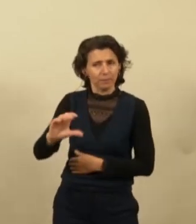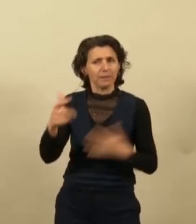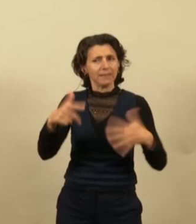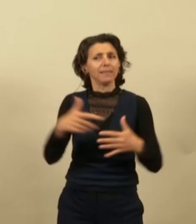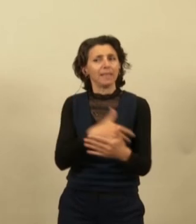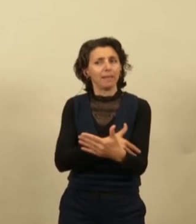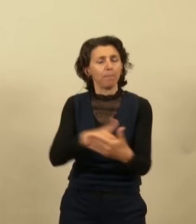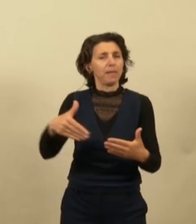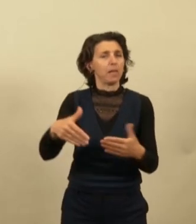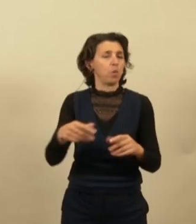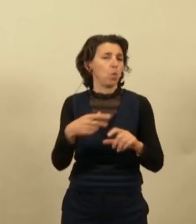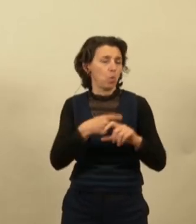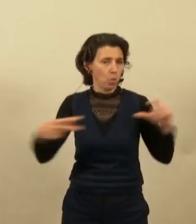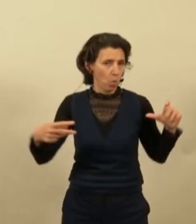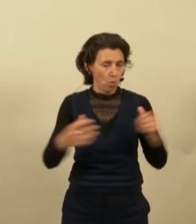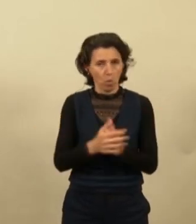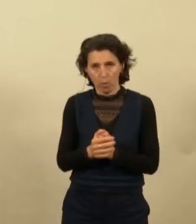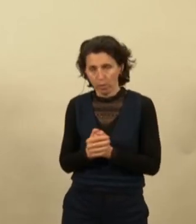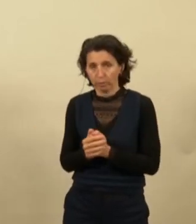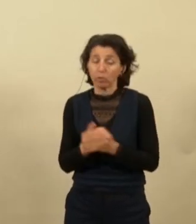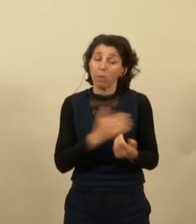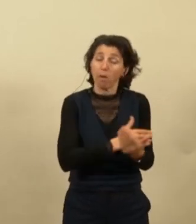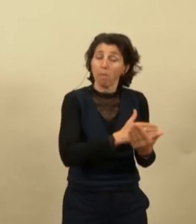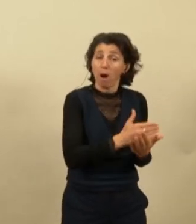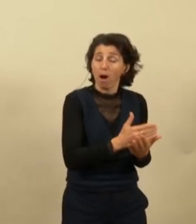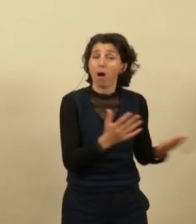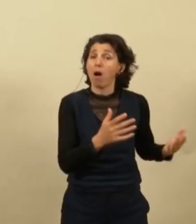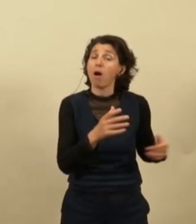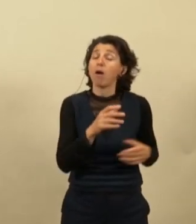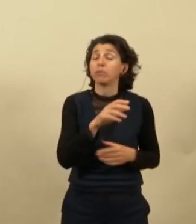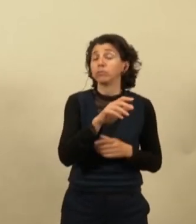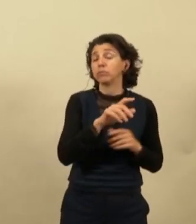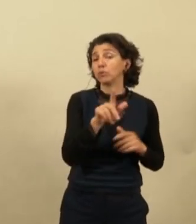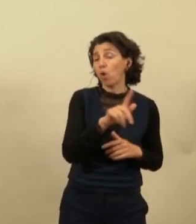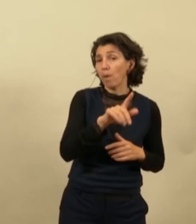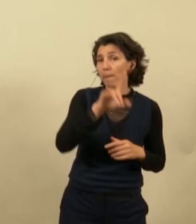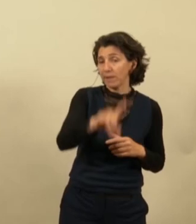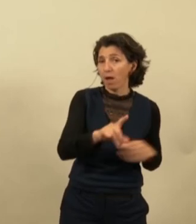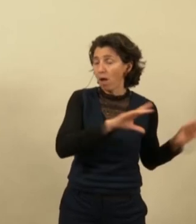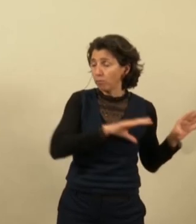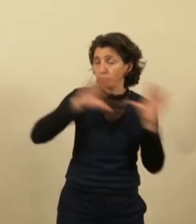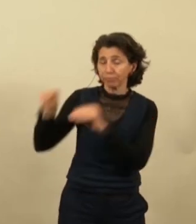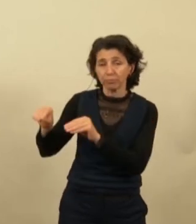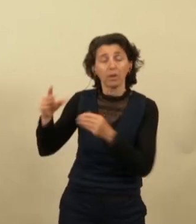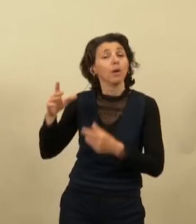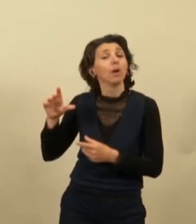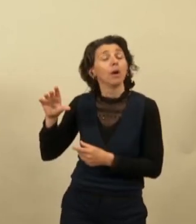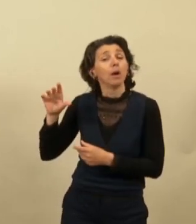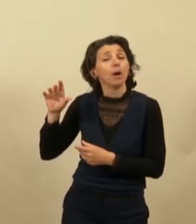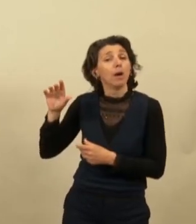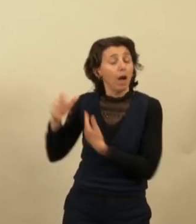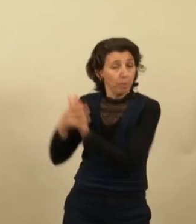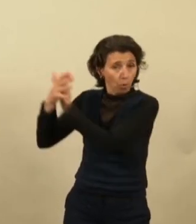par la ville d'une première partie de ses parts dans Grenoble habitat à Grenoble Alpes Métropole à même que